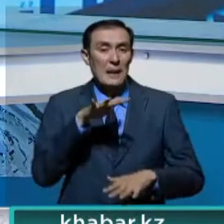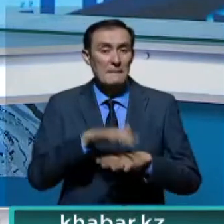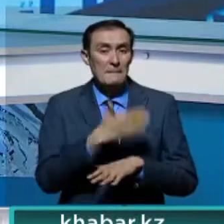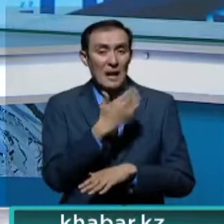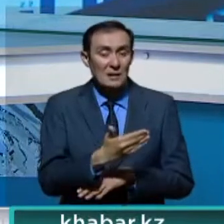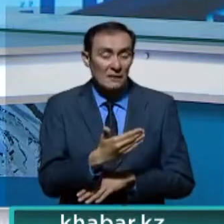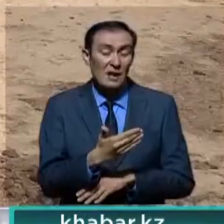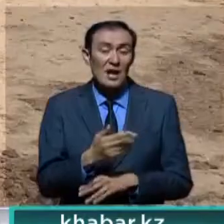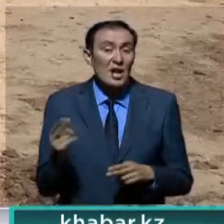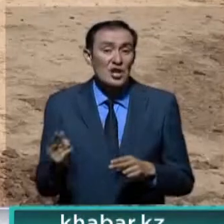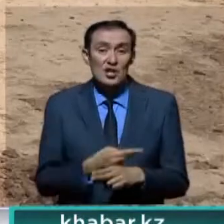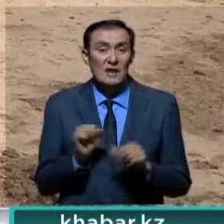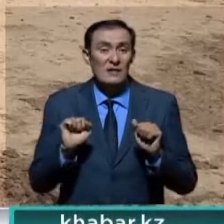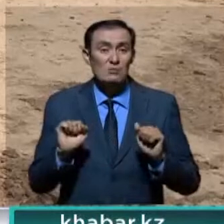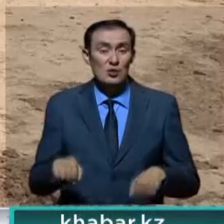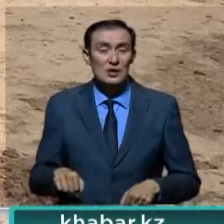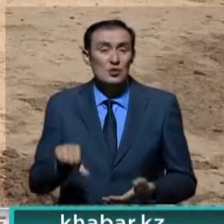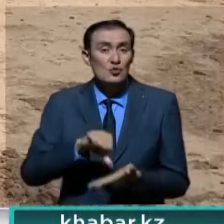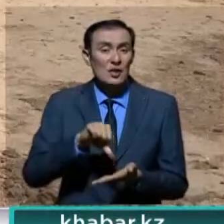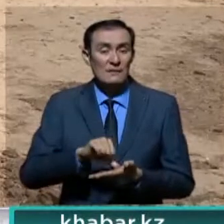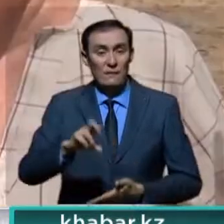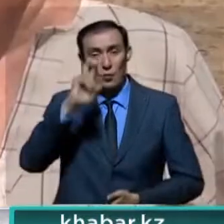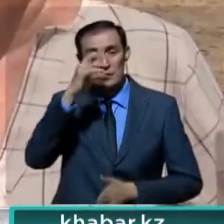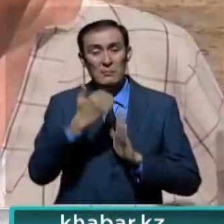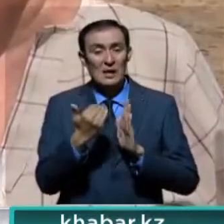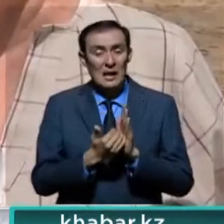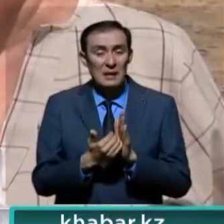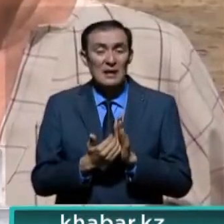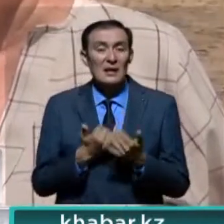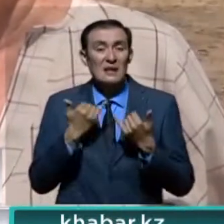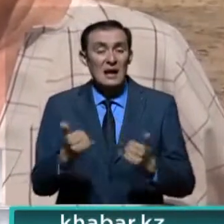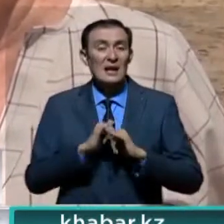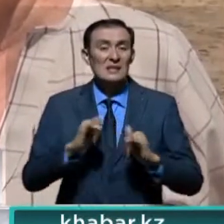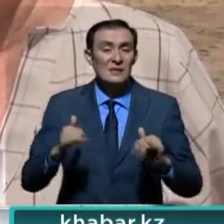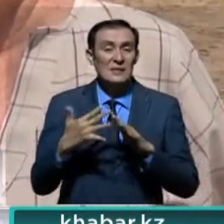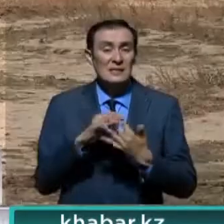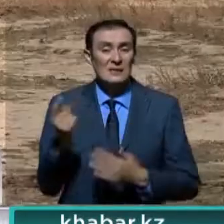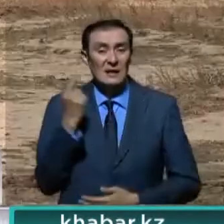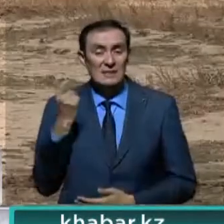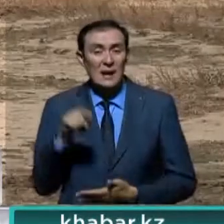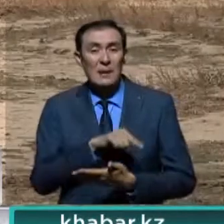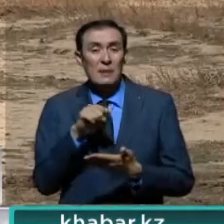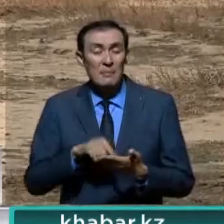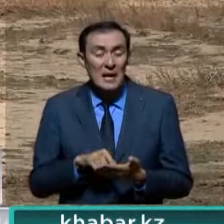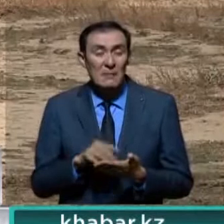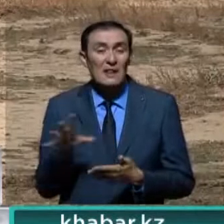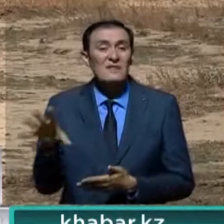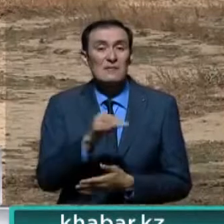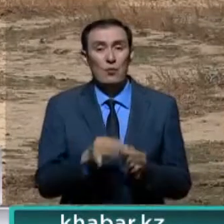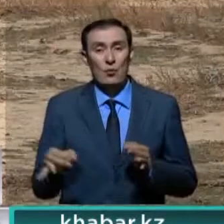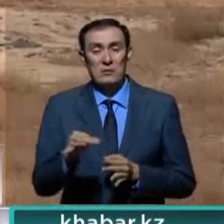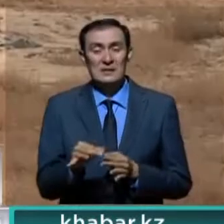второго уровня лишает их возможности участвовать в гос программах направленных на развитие отрасли проблема актуальна для всего региона